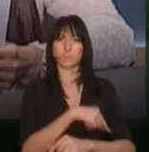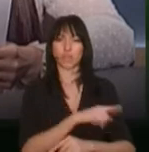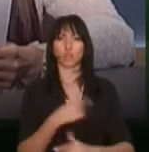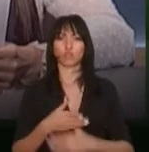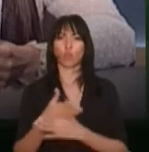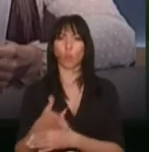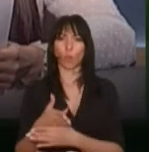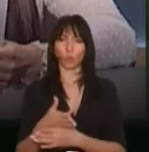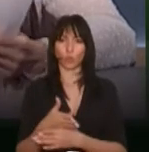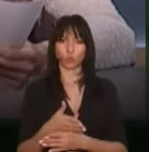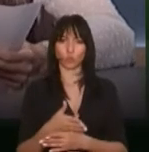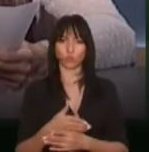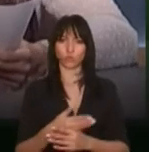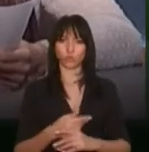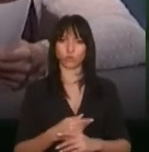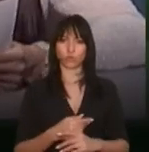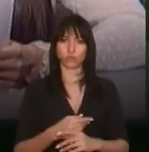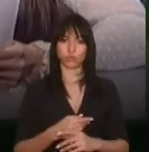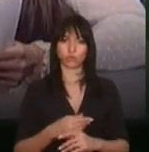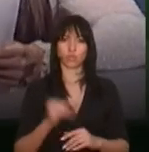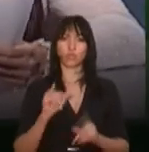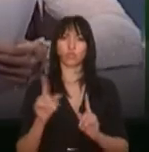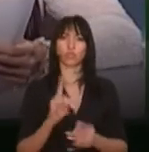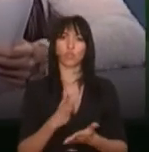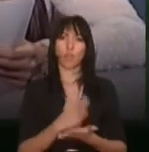мовити. Якщо є